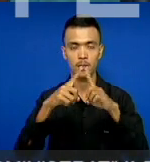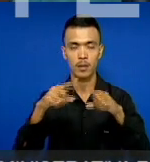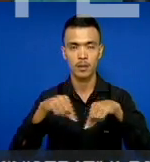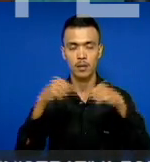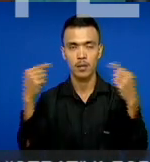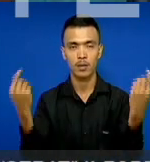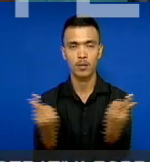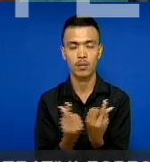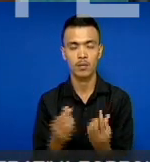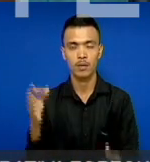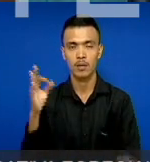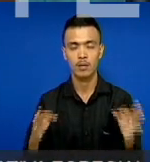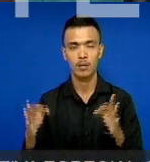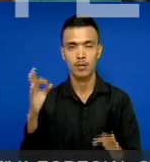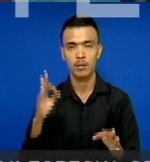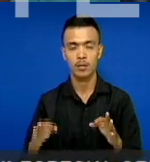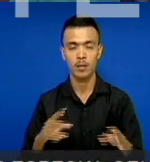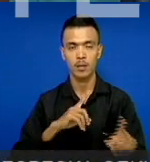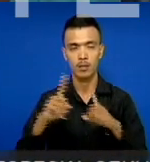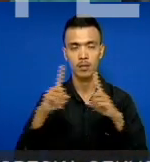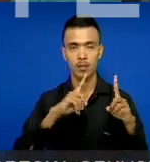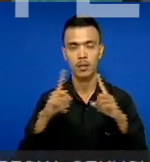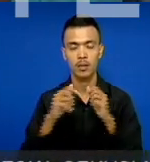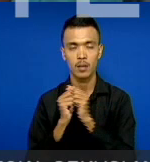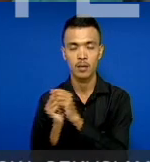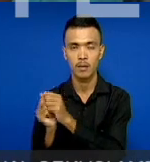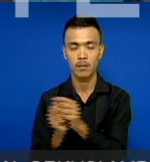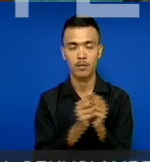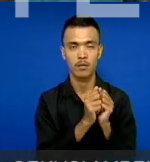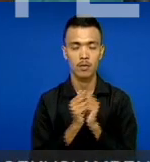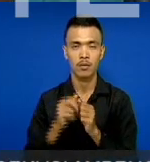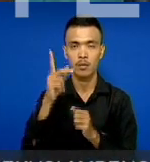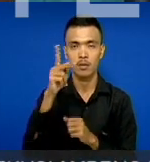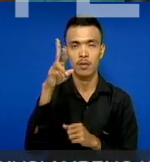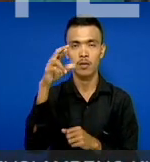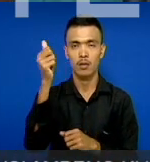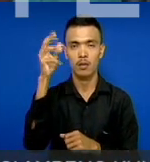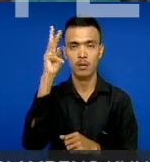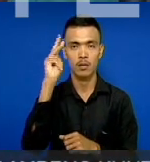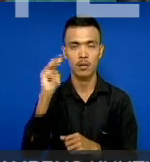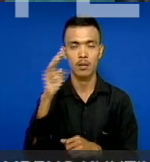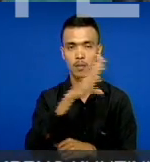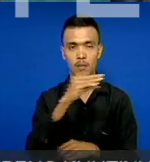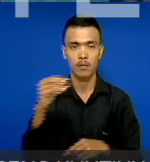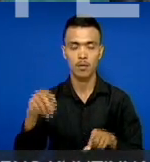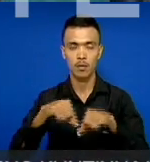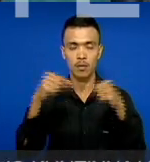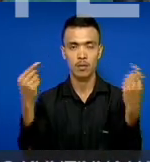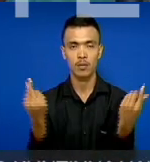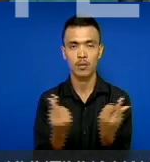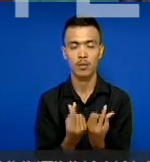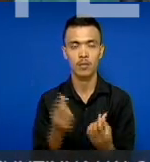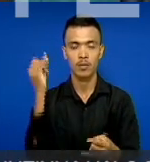ne melhora liutan koordinasaun entre o kram o arte marciais